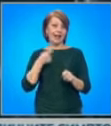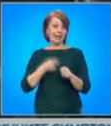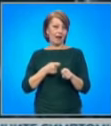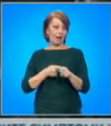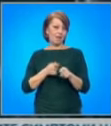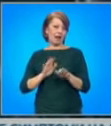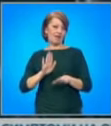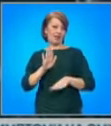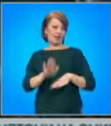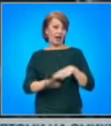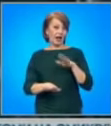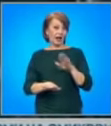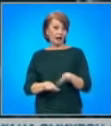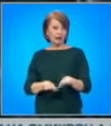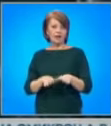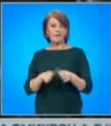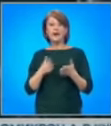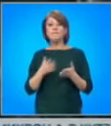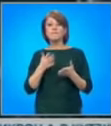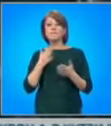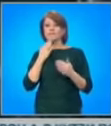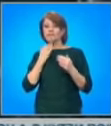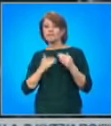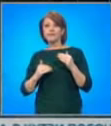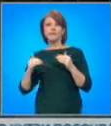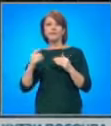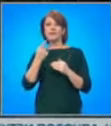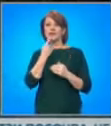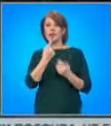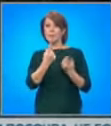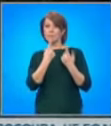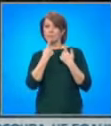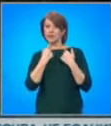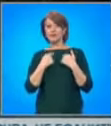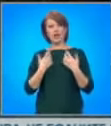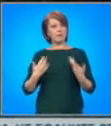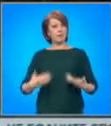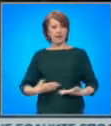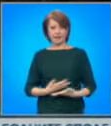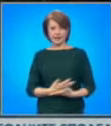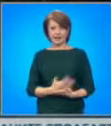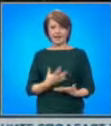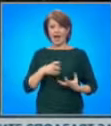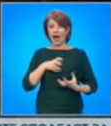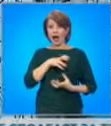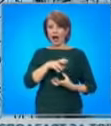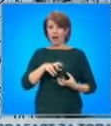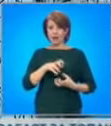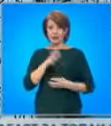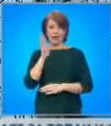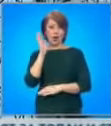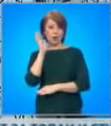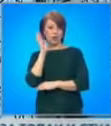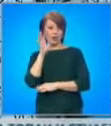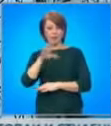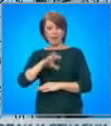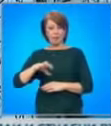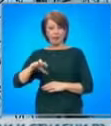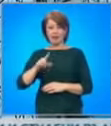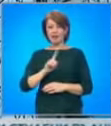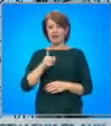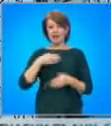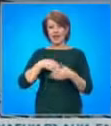крачката си, така че ръста на тези запитвания е наистина огромен. Заради кризата в хотелиерския бранш, част от инвеститорите не крият,